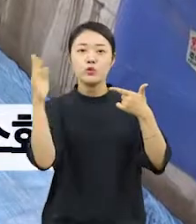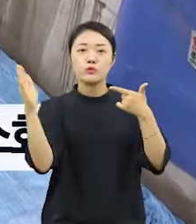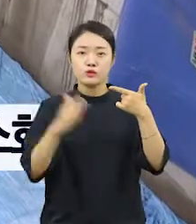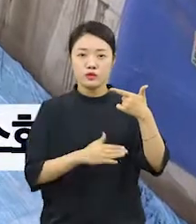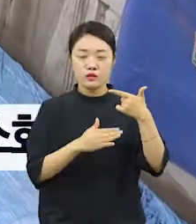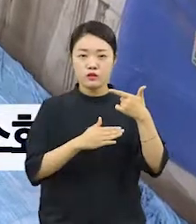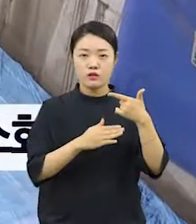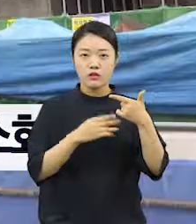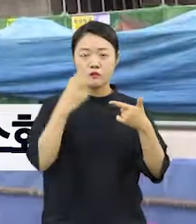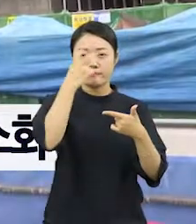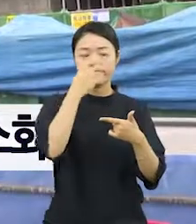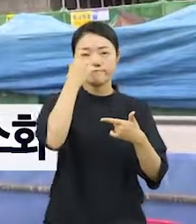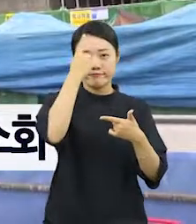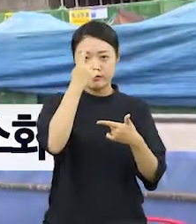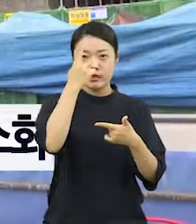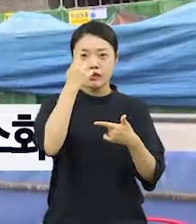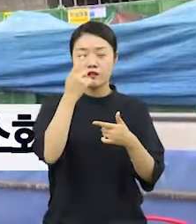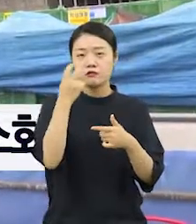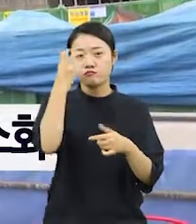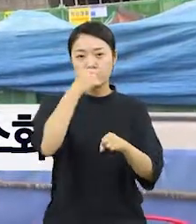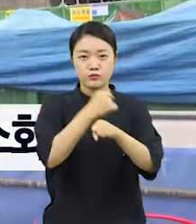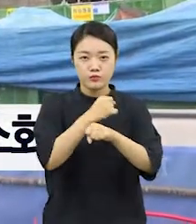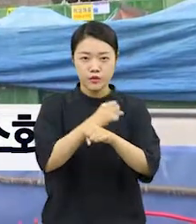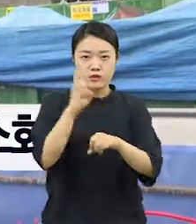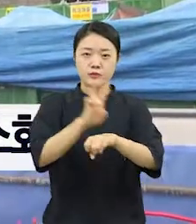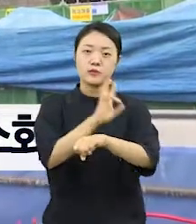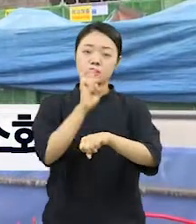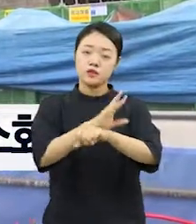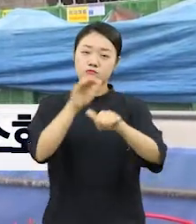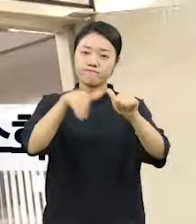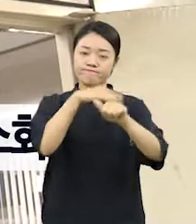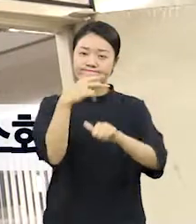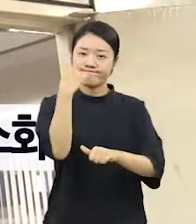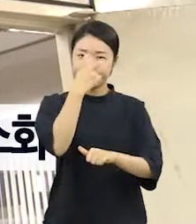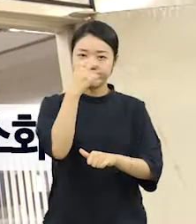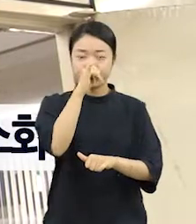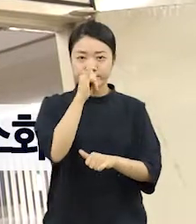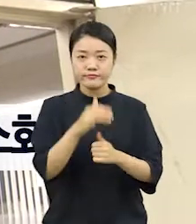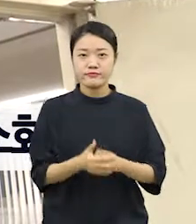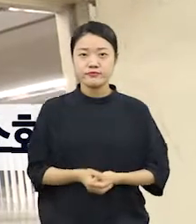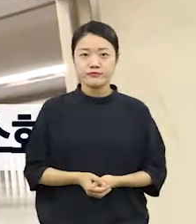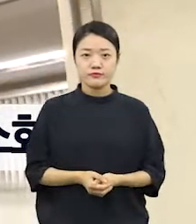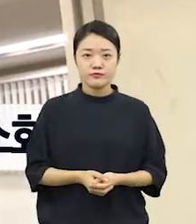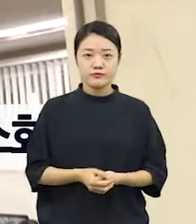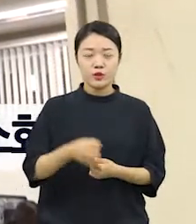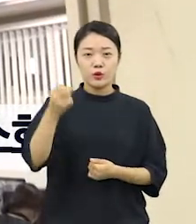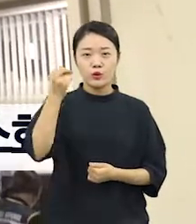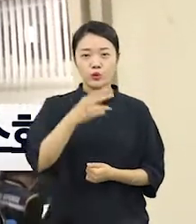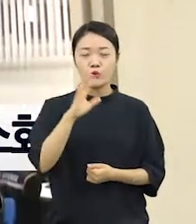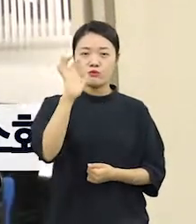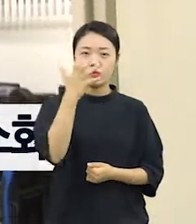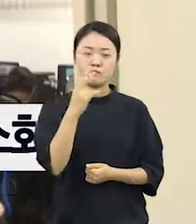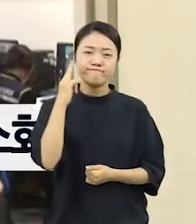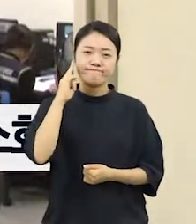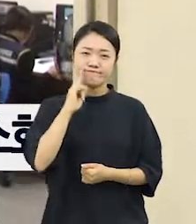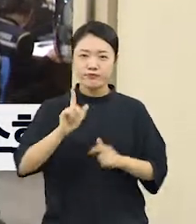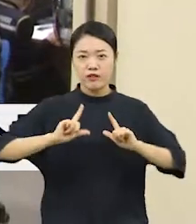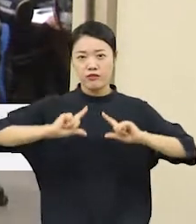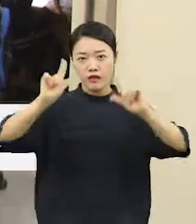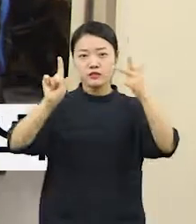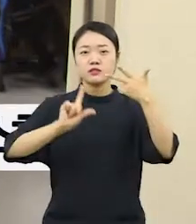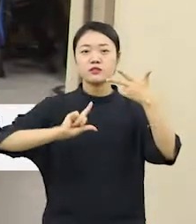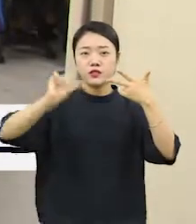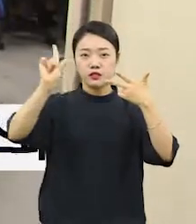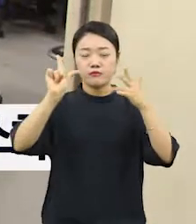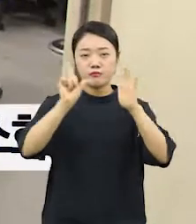오후부터 비상근무 체제에 돌입해 24시간 상황 대기에 들어갔습니다. 또한 태풍의 직접적인 영향을